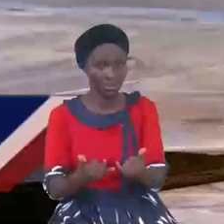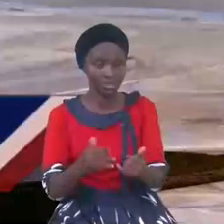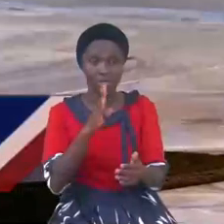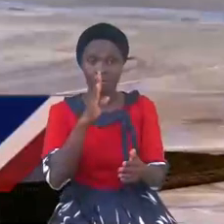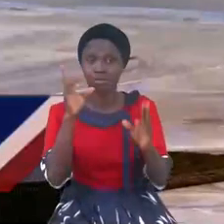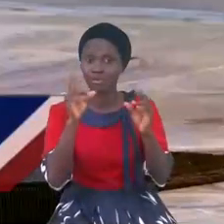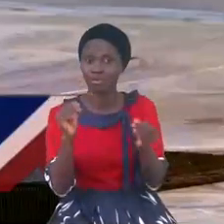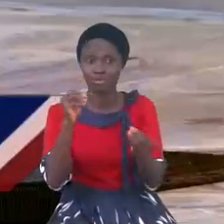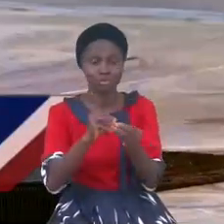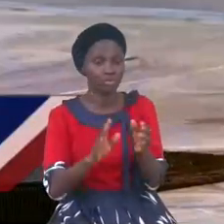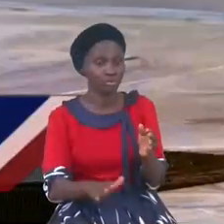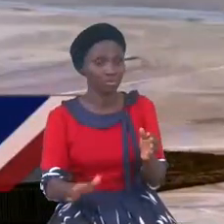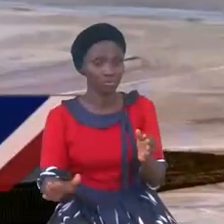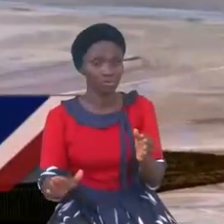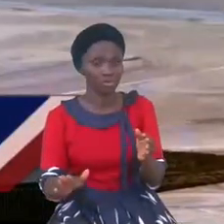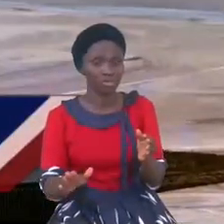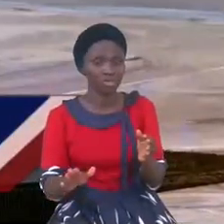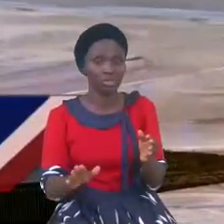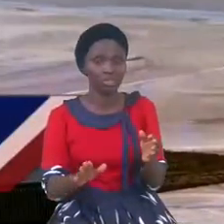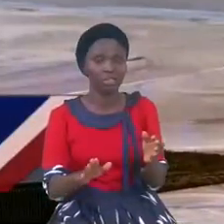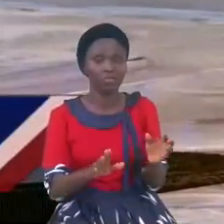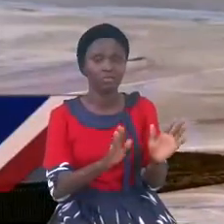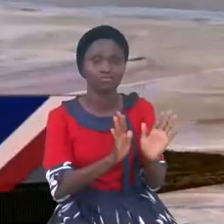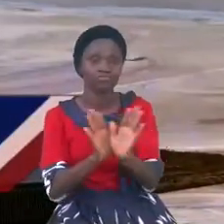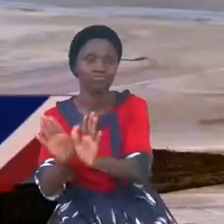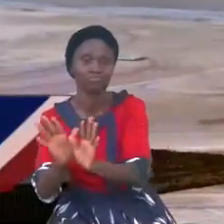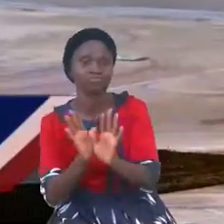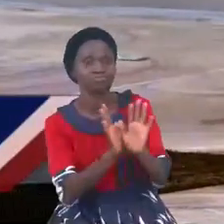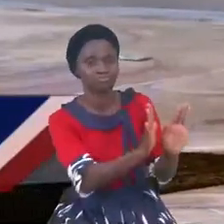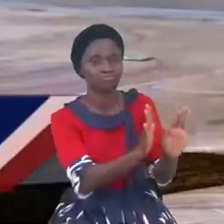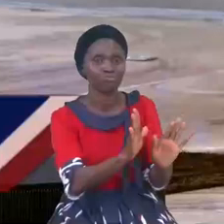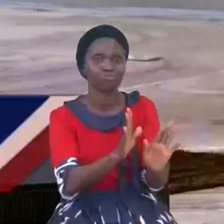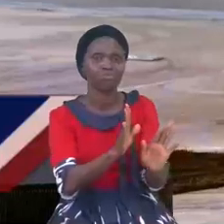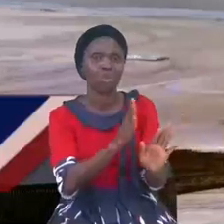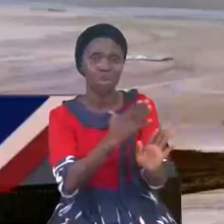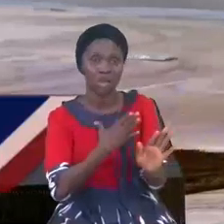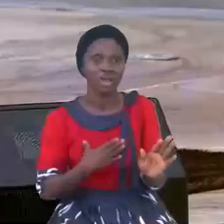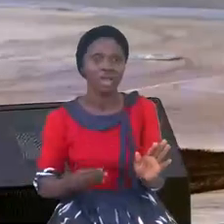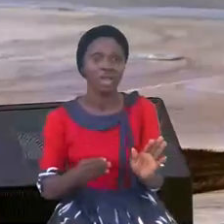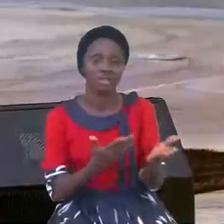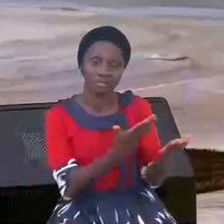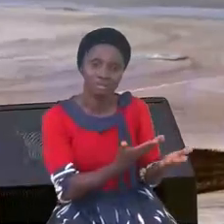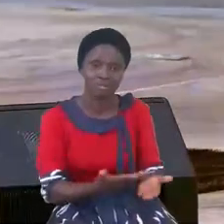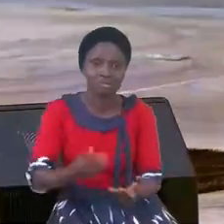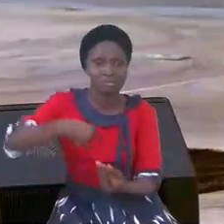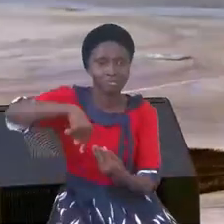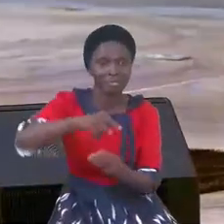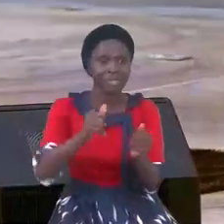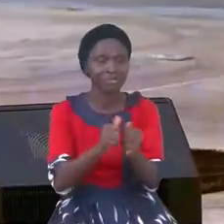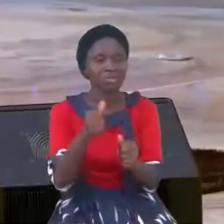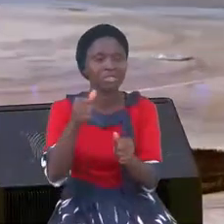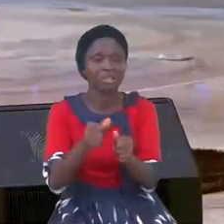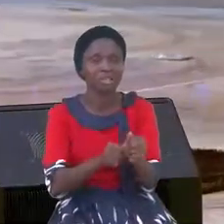des enfants, flottants et emportés à tout vent de doctrine, par la tromperie des